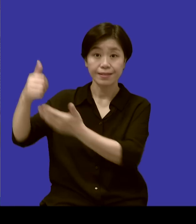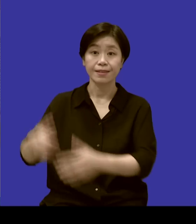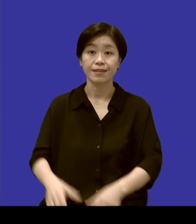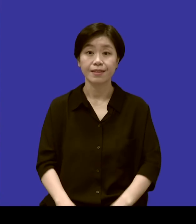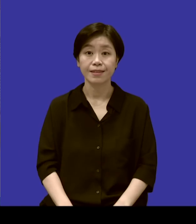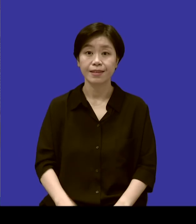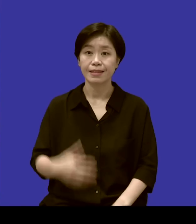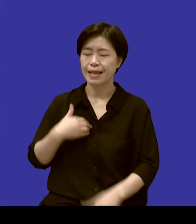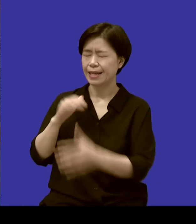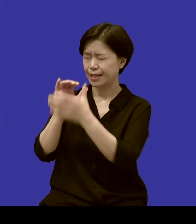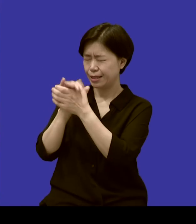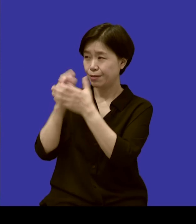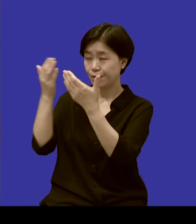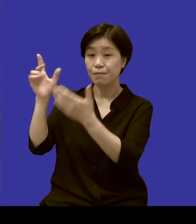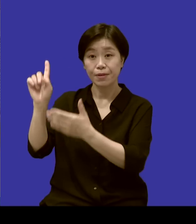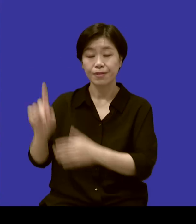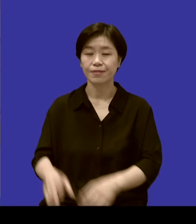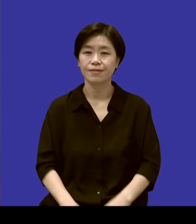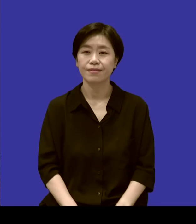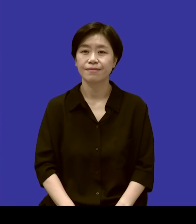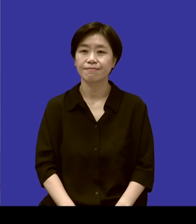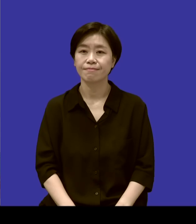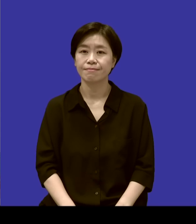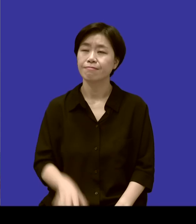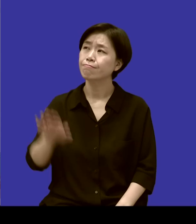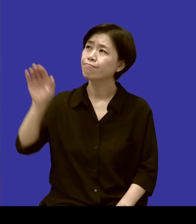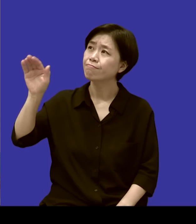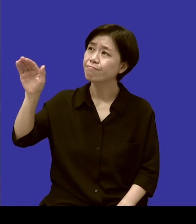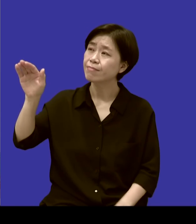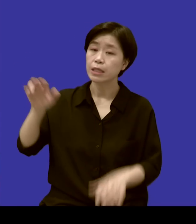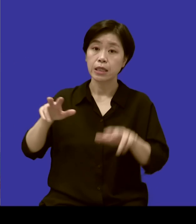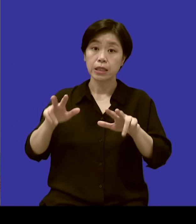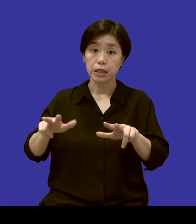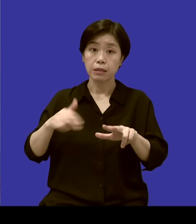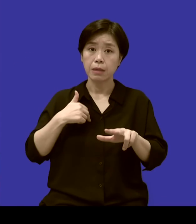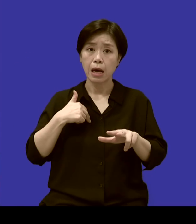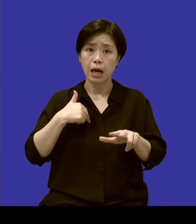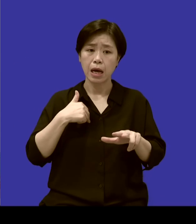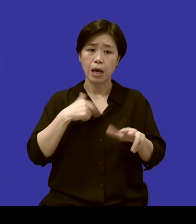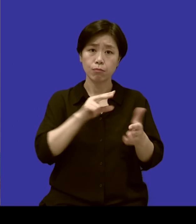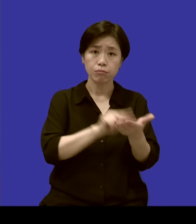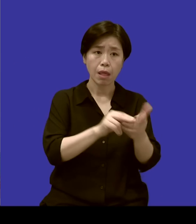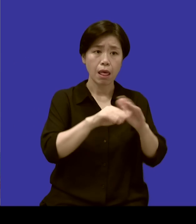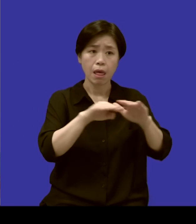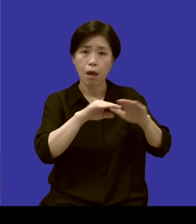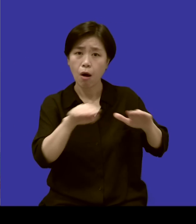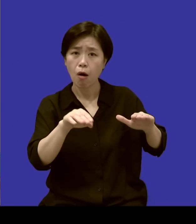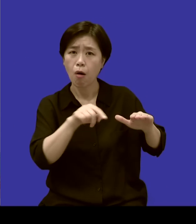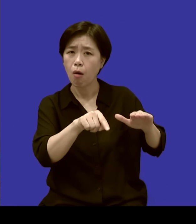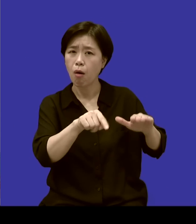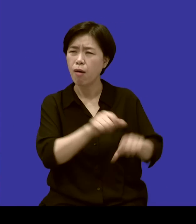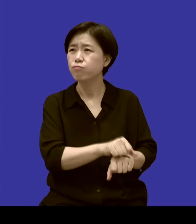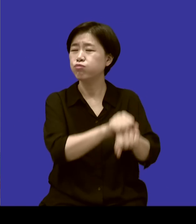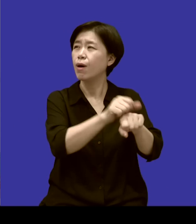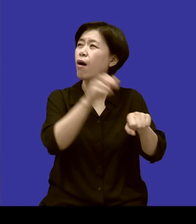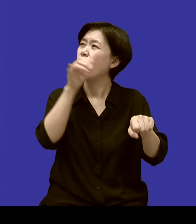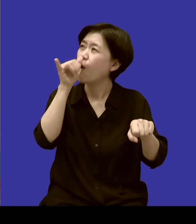하나님께 그런 기도한 적이 있어요. 하나님, 지금 당장 산재되어 있고 해결해야 될 문제도 너무나 많지만